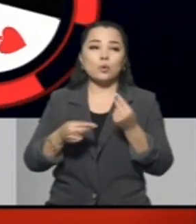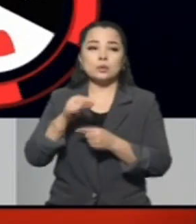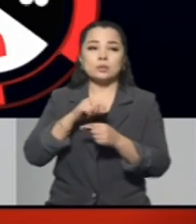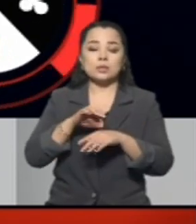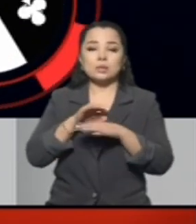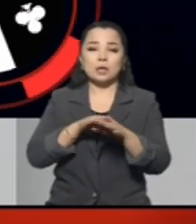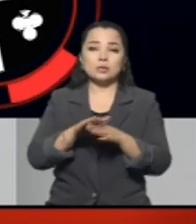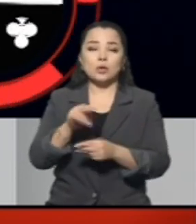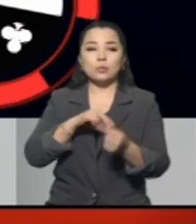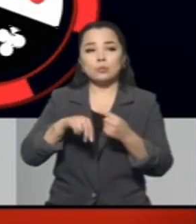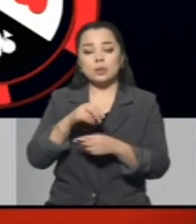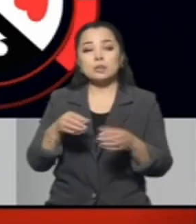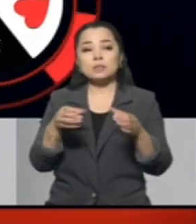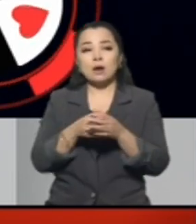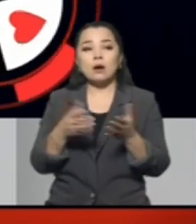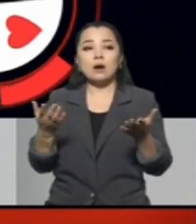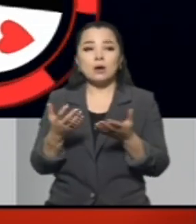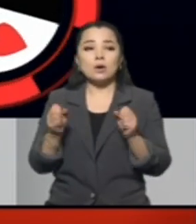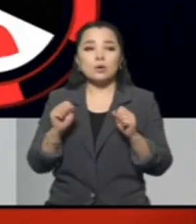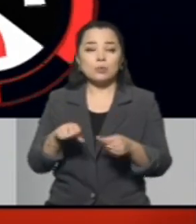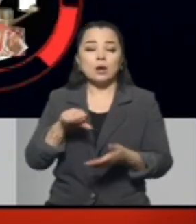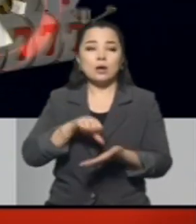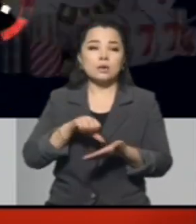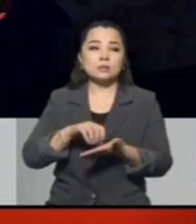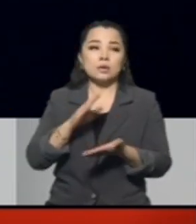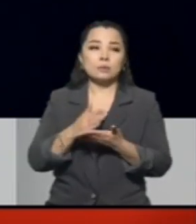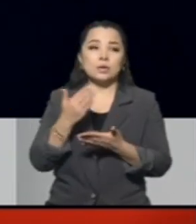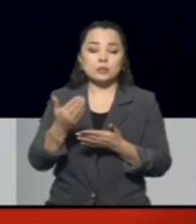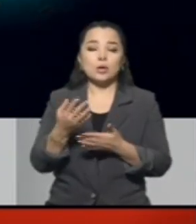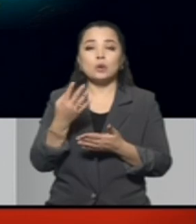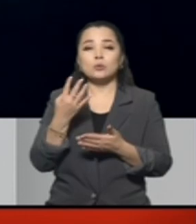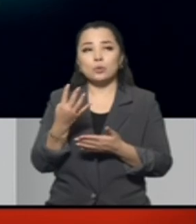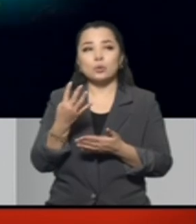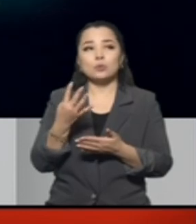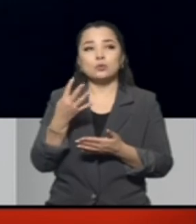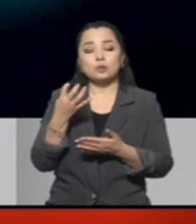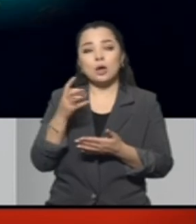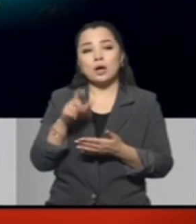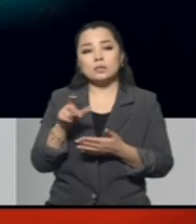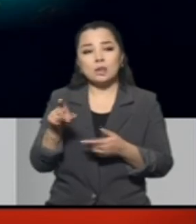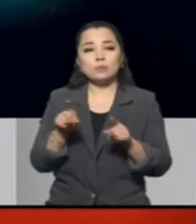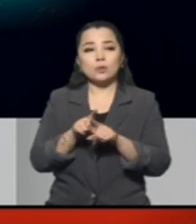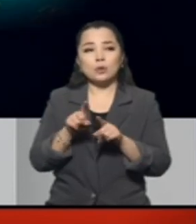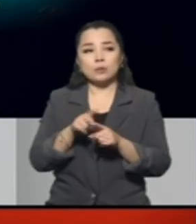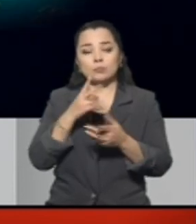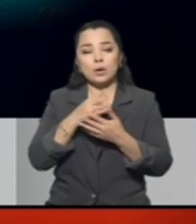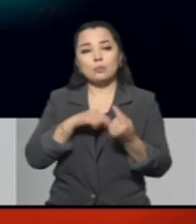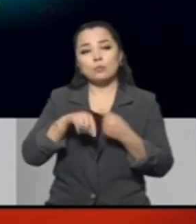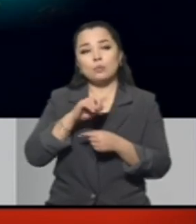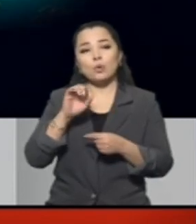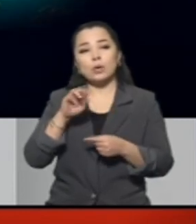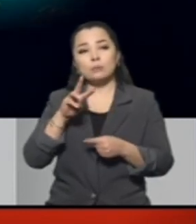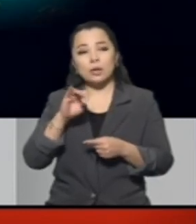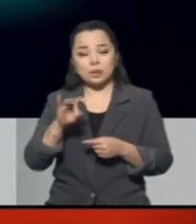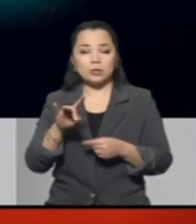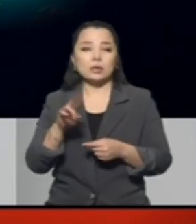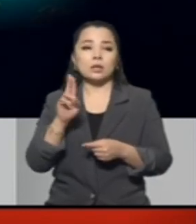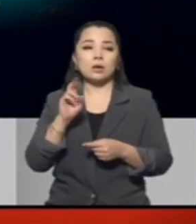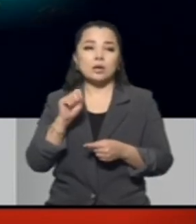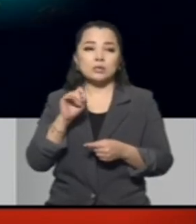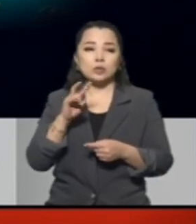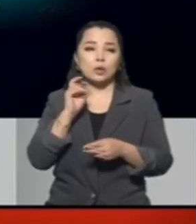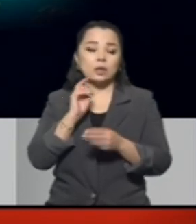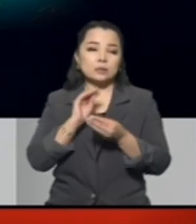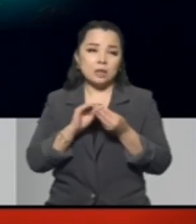екен. Немесе құмар ойындарына қандай да бір қатысы бар. Ал 400 мыңдай адам ойынға салынып, букмекерлік кеңселер мен казинолардың